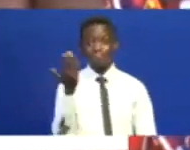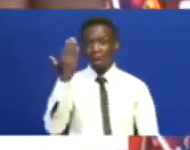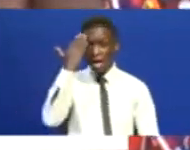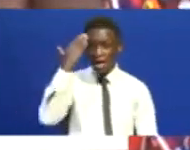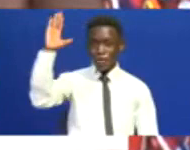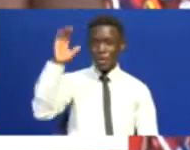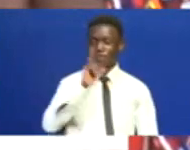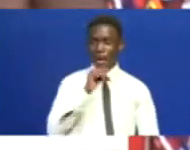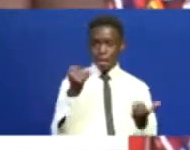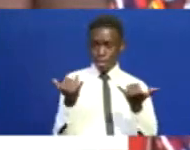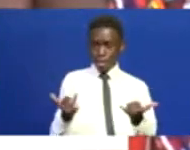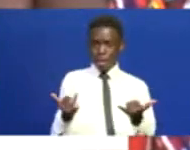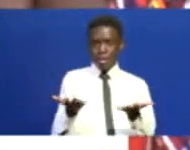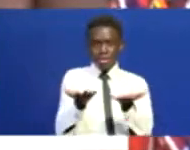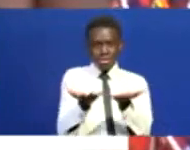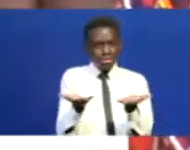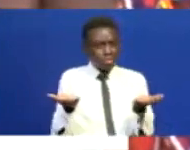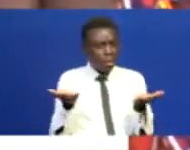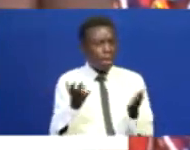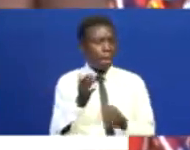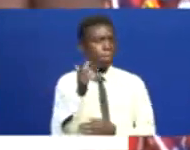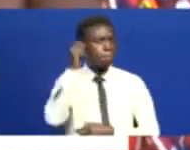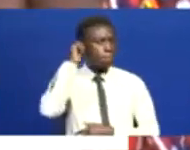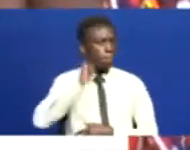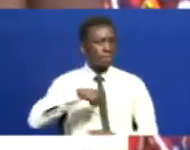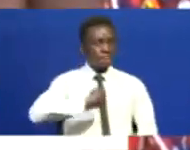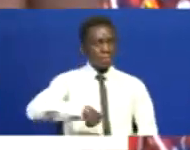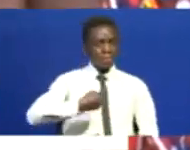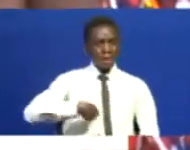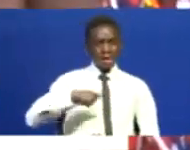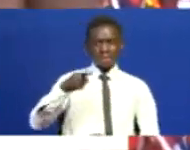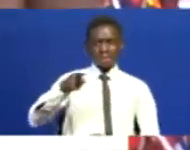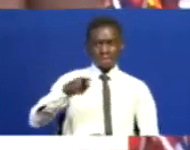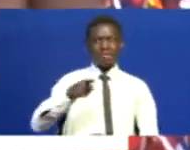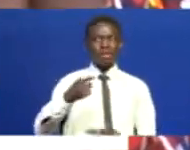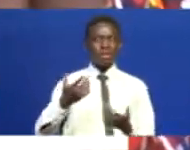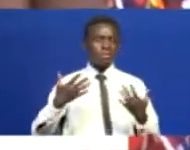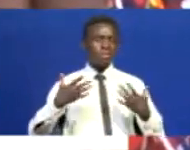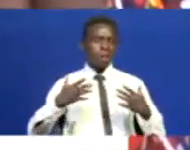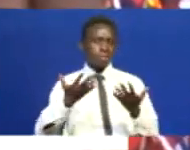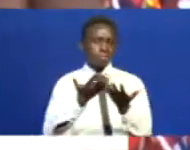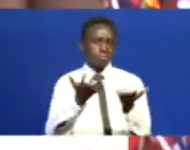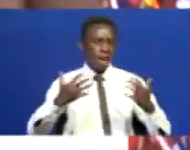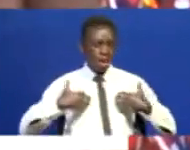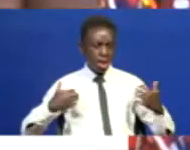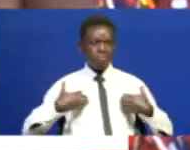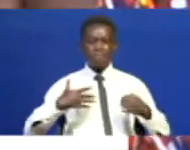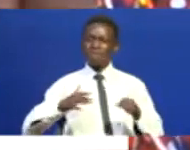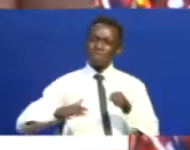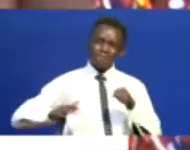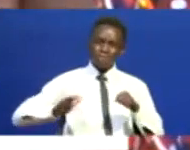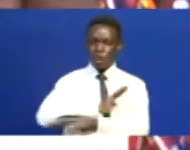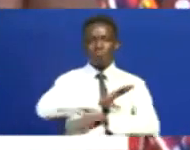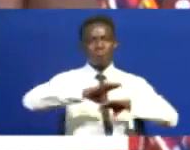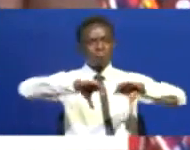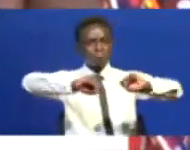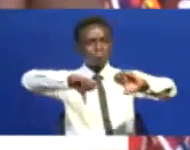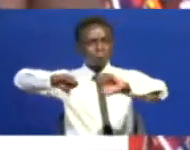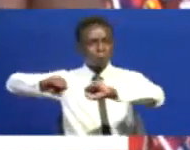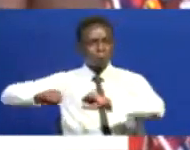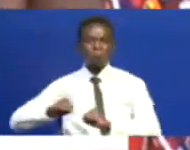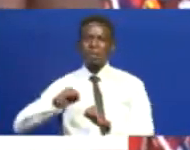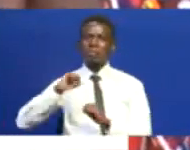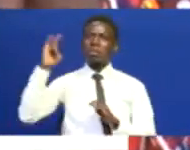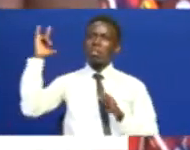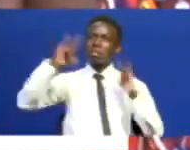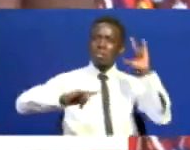hapa Masai Mara National Park tuko fully booked, watu wametoka kutoka kwa inji za nje